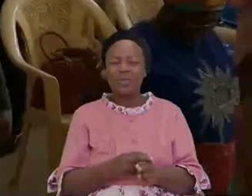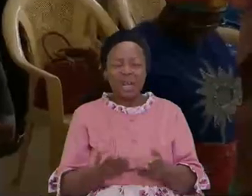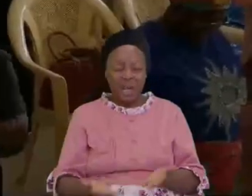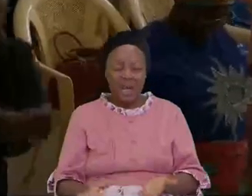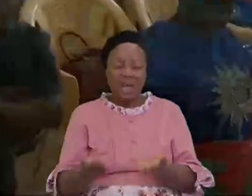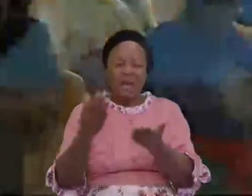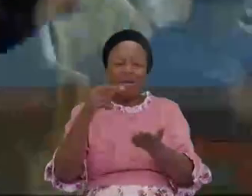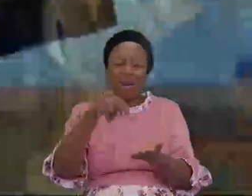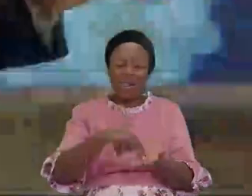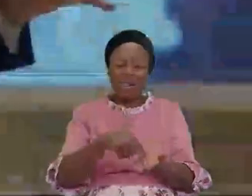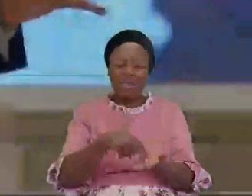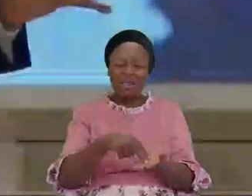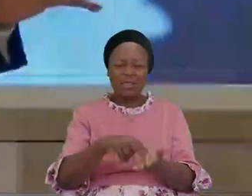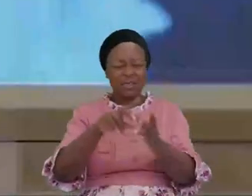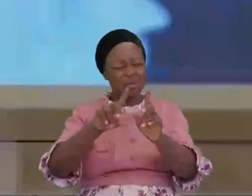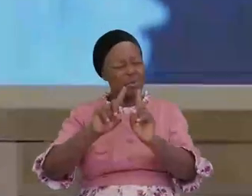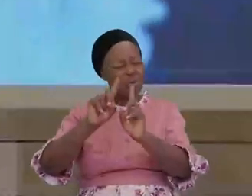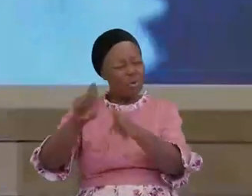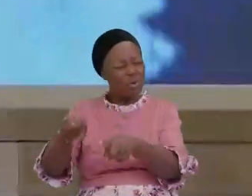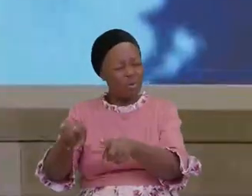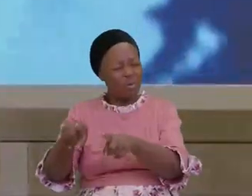Lève-toi, va,